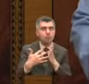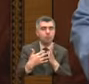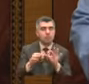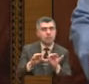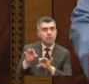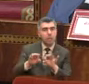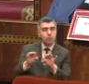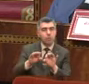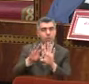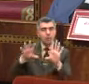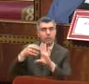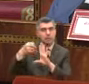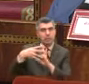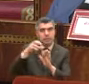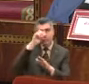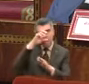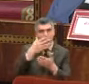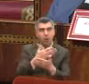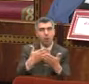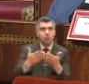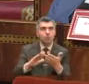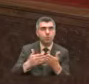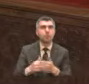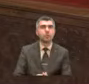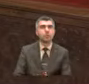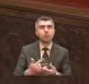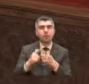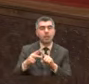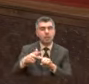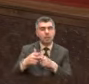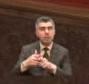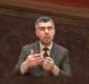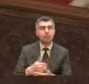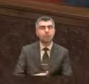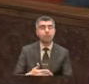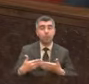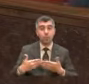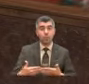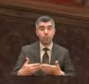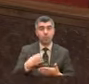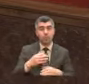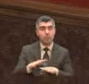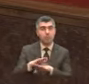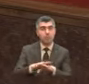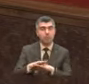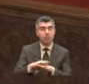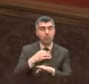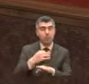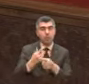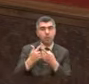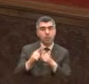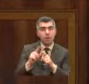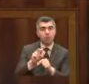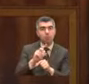المتعلقة بالطاقات المتجددة والتحفيز على استعمالها، وخصوصا فيما يخص التصنيع الوطني. أنا هنا السيد الوزير، وإذا سمحتي ستكون مناقشتي حول